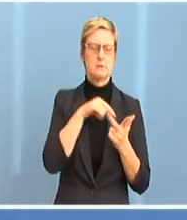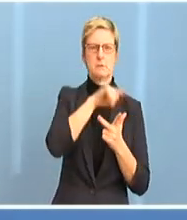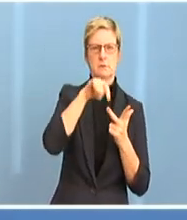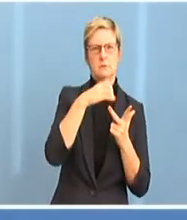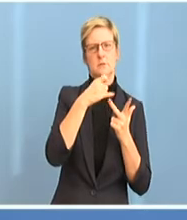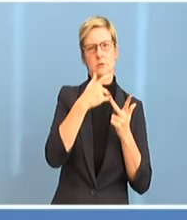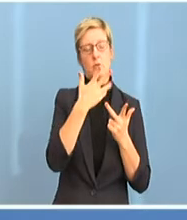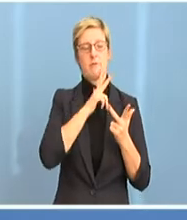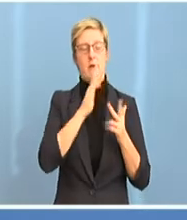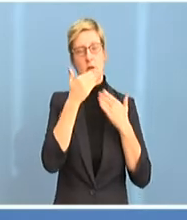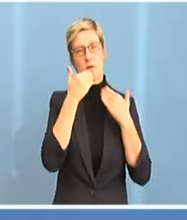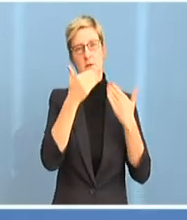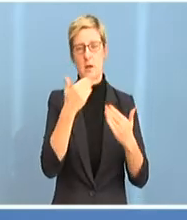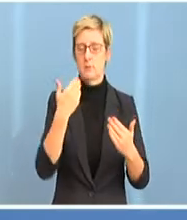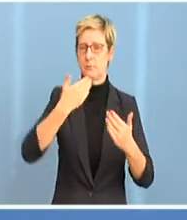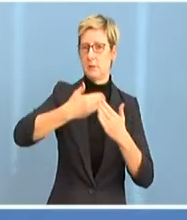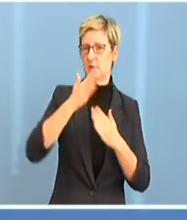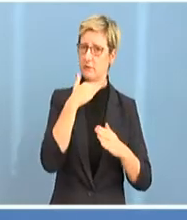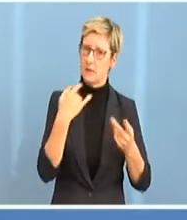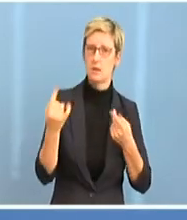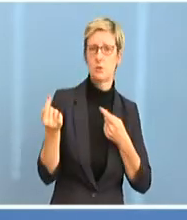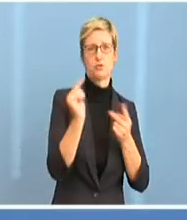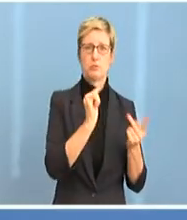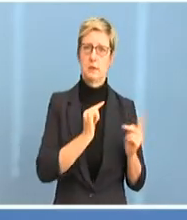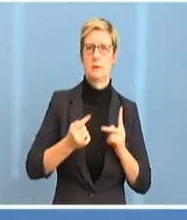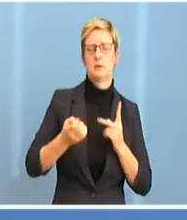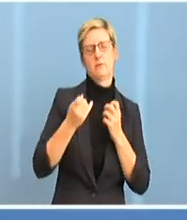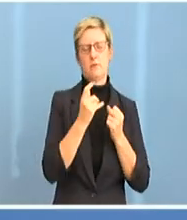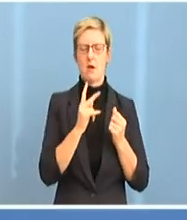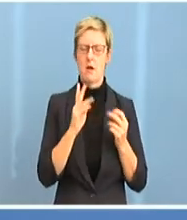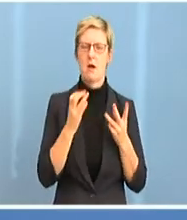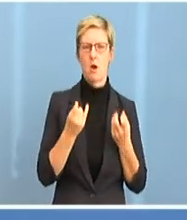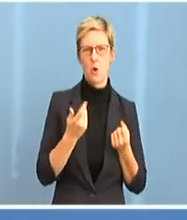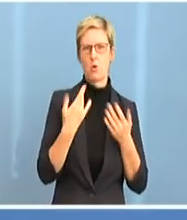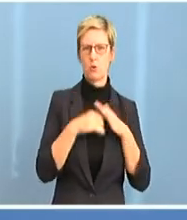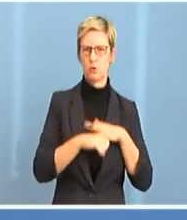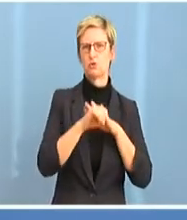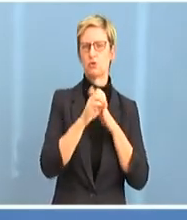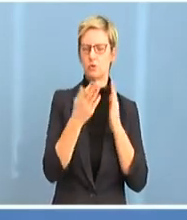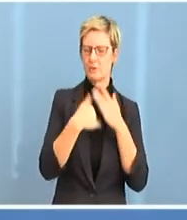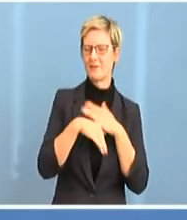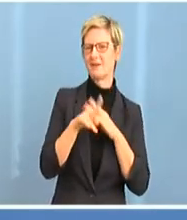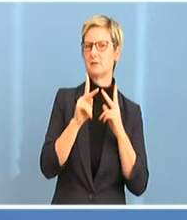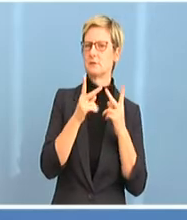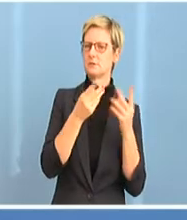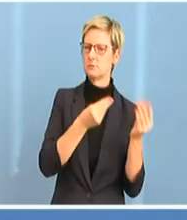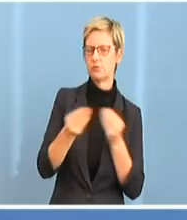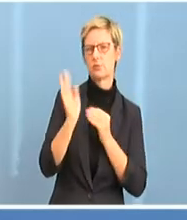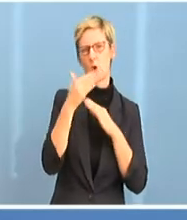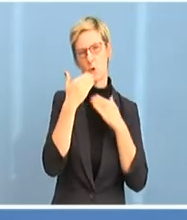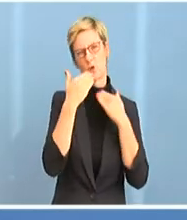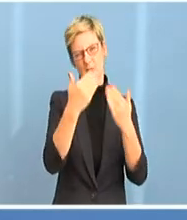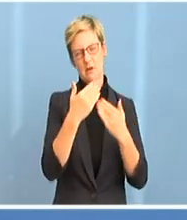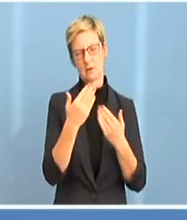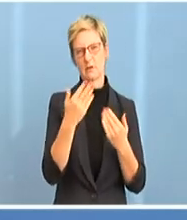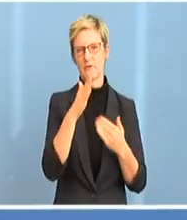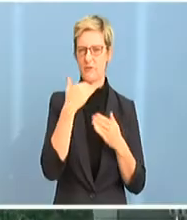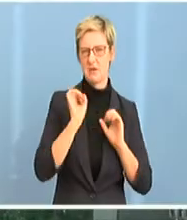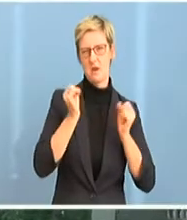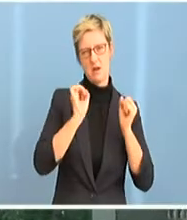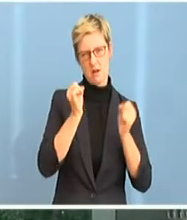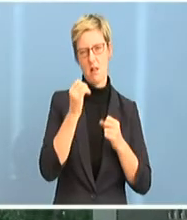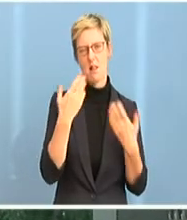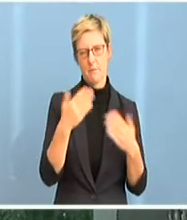Gespräche, die zu diesem Ergebnis geführt haben, großzügig logistisch unterstützt haben. Herr Tufinier, unmittelbar dazu.